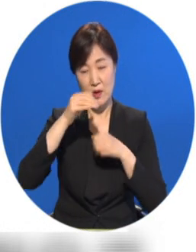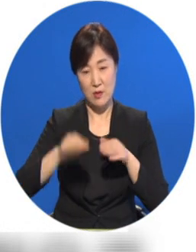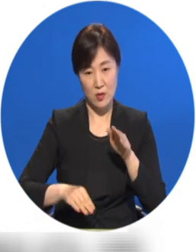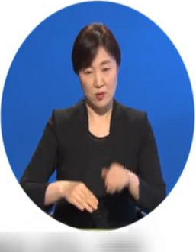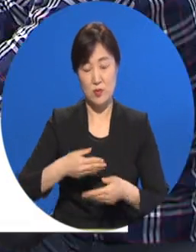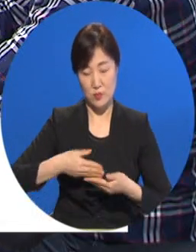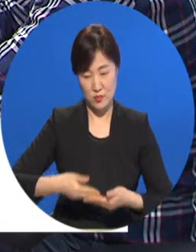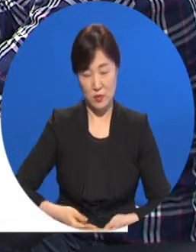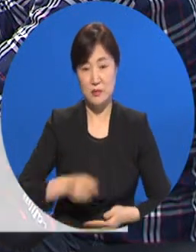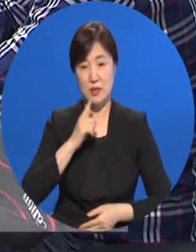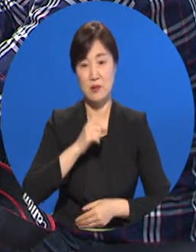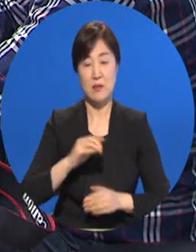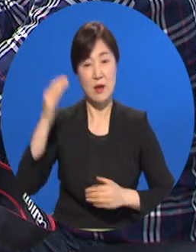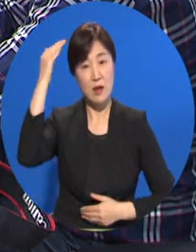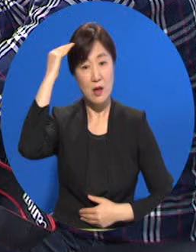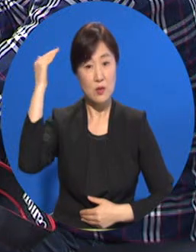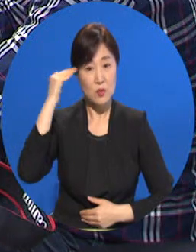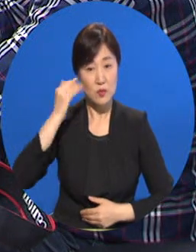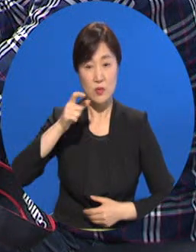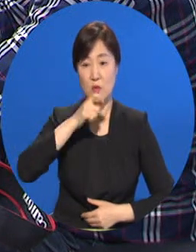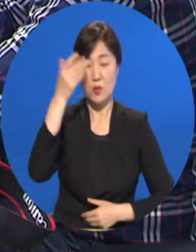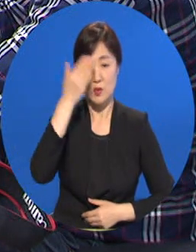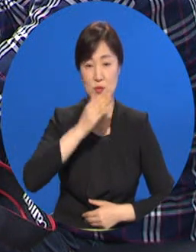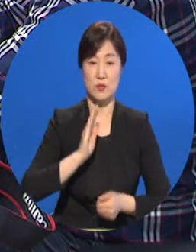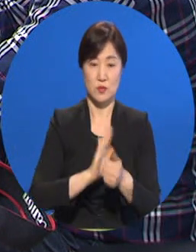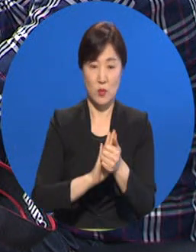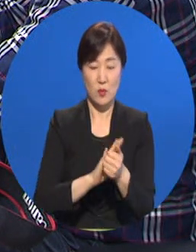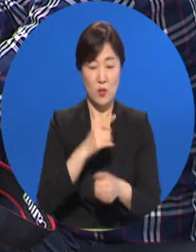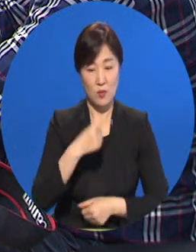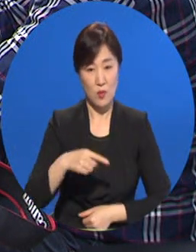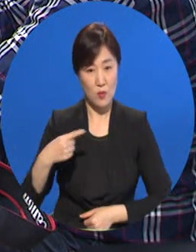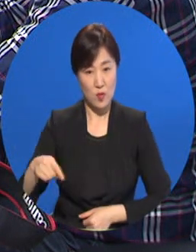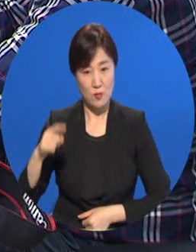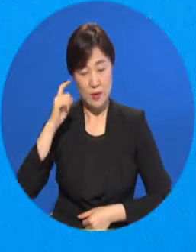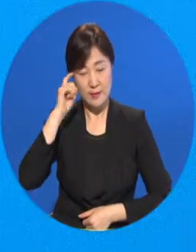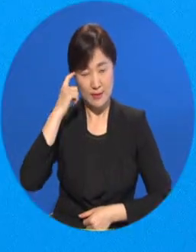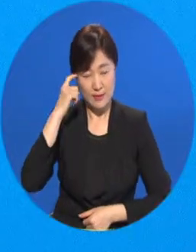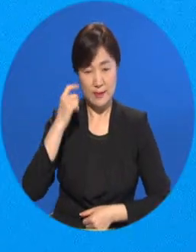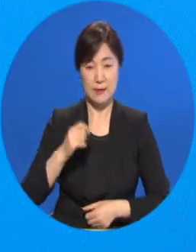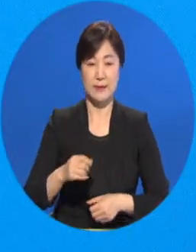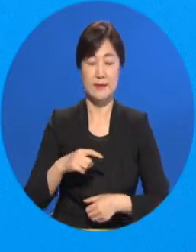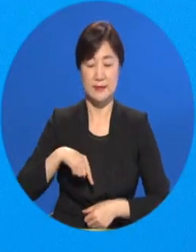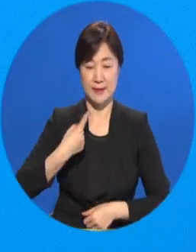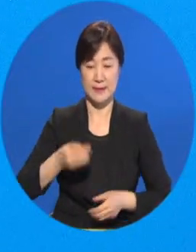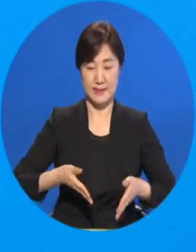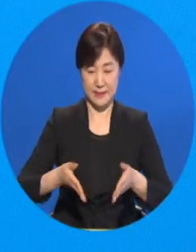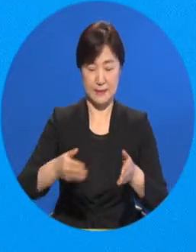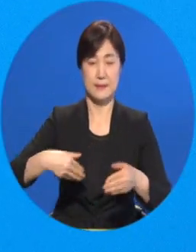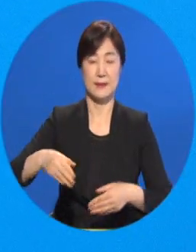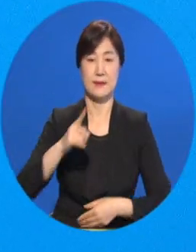여수에 도움이 되는 일이 무엇인지 심사숙고해 자신의 길을 찾겠다는 뜻을 전했습니다.